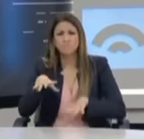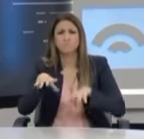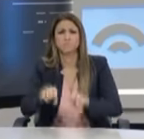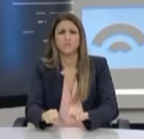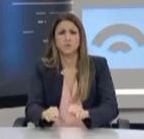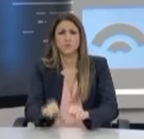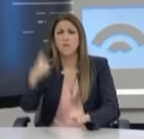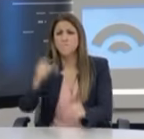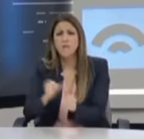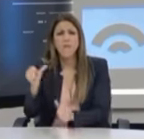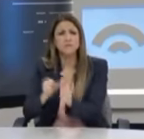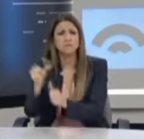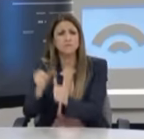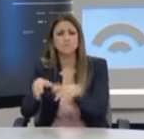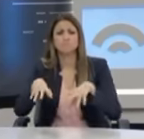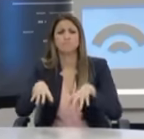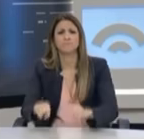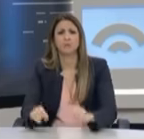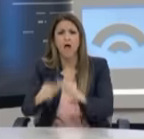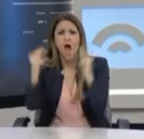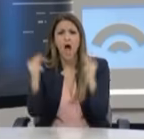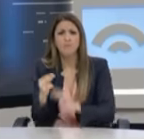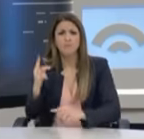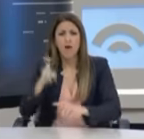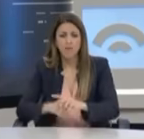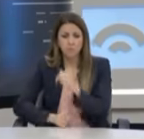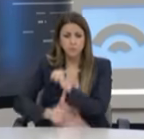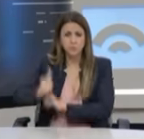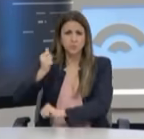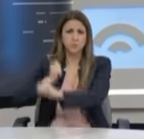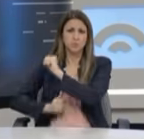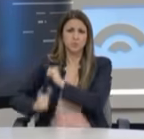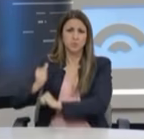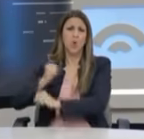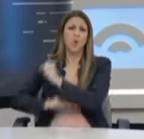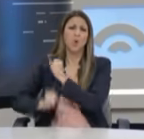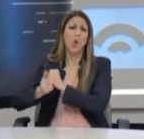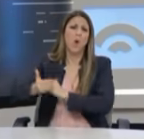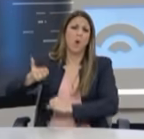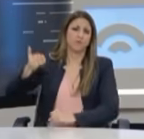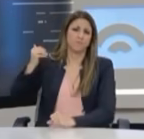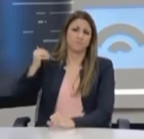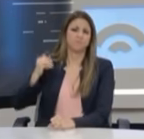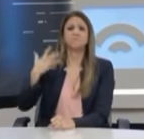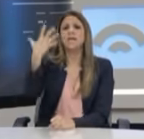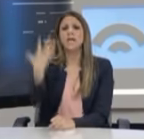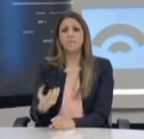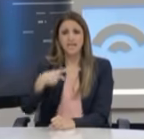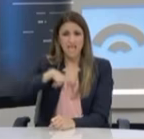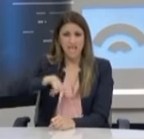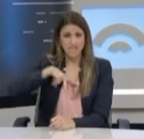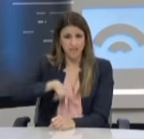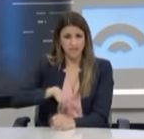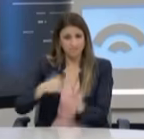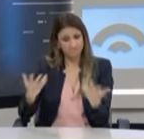εξουσίας γυρνάτε τη χώρα πολλά χρόνια πίσω. Έχουμε μια κυβέρνηση όπου